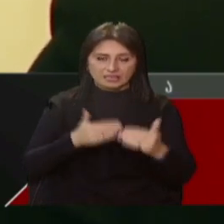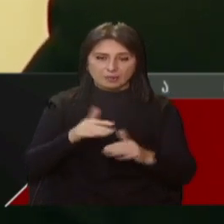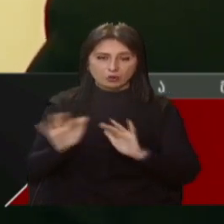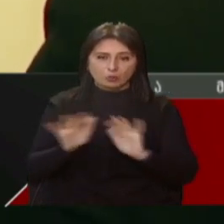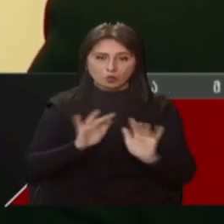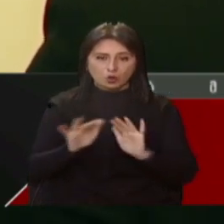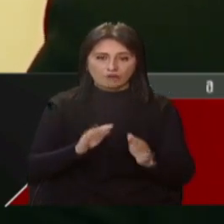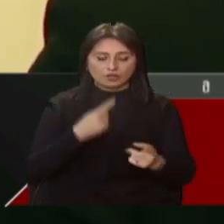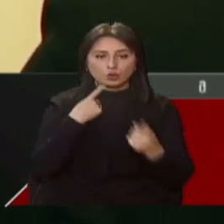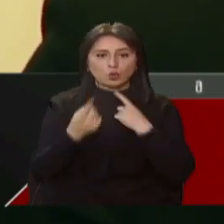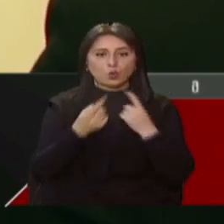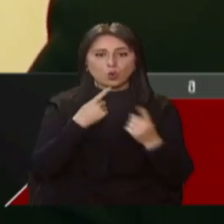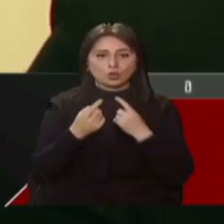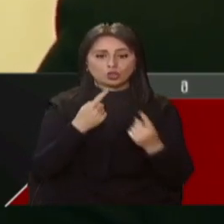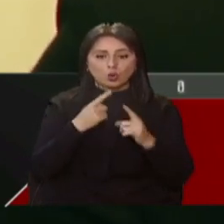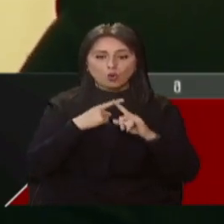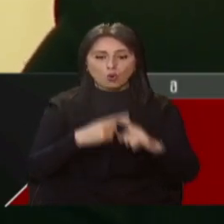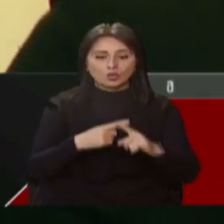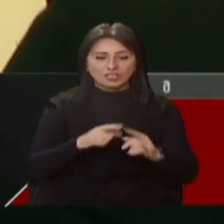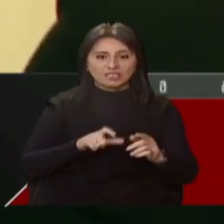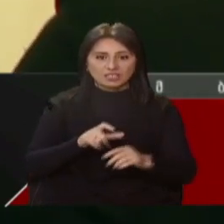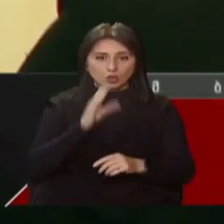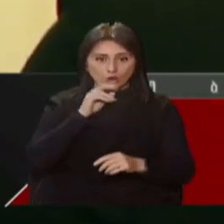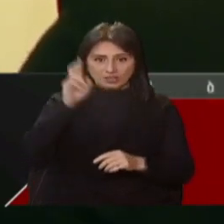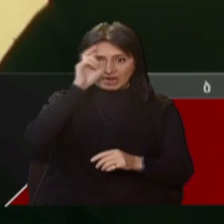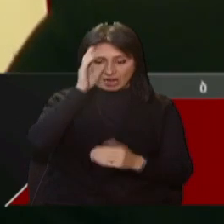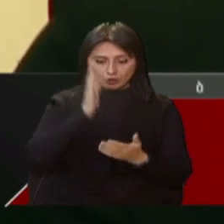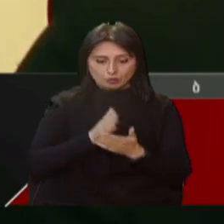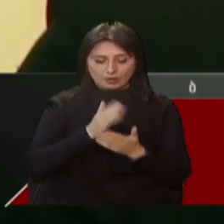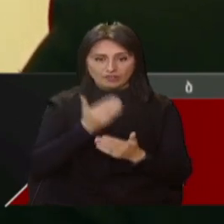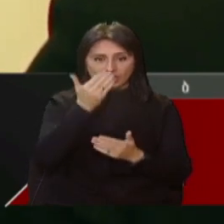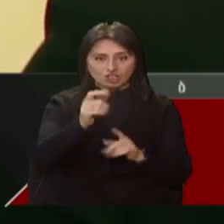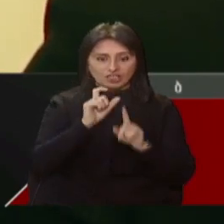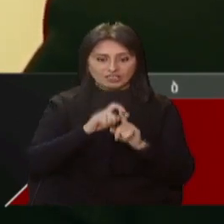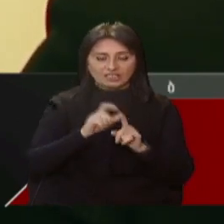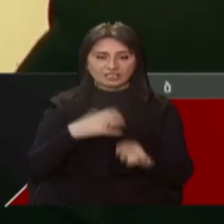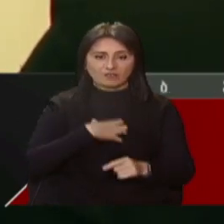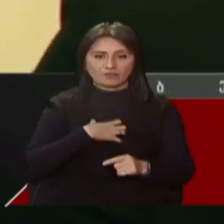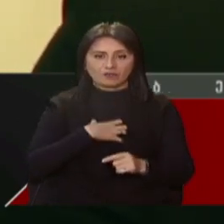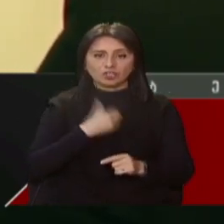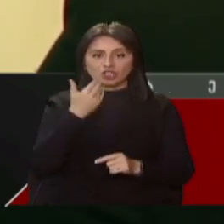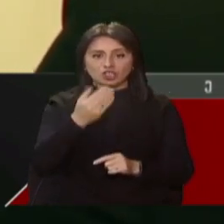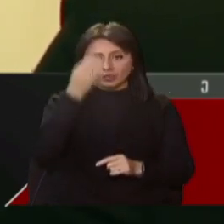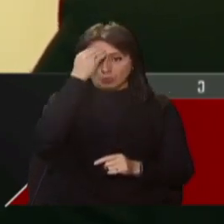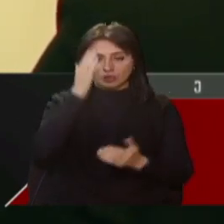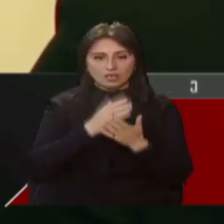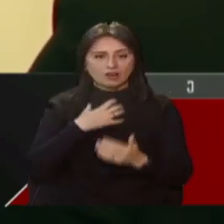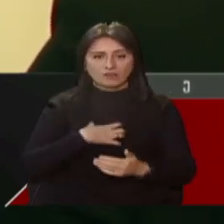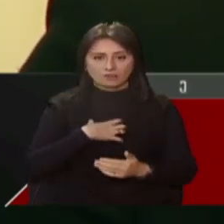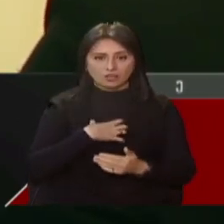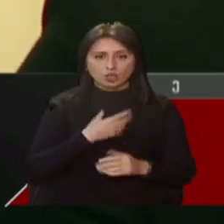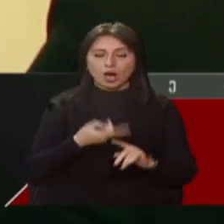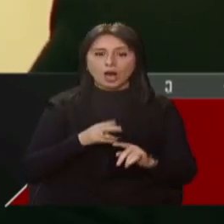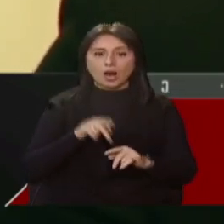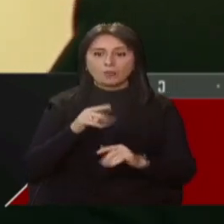პროცესი კონსულტაციების და კონსენსუსის ზით. Როდესაც ხელისუფალი ხარ, შენი სიტყვა არის გადამწყვეტი, შენი პოზიცია არის გადამწყვეტი,